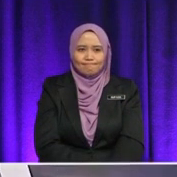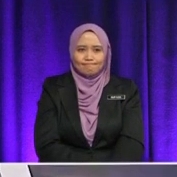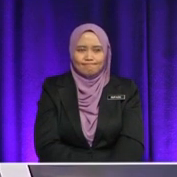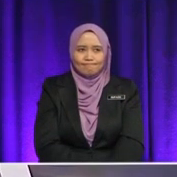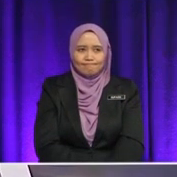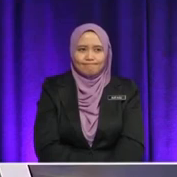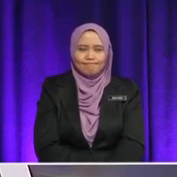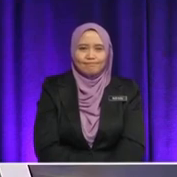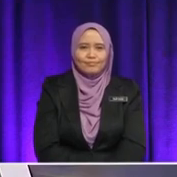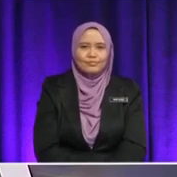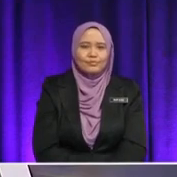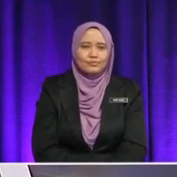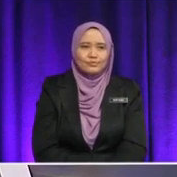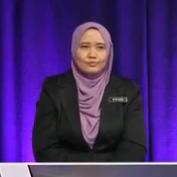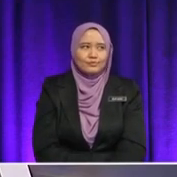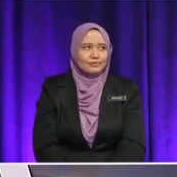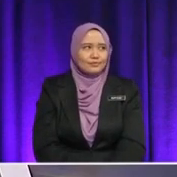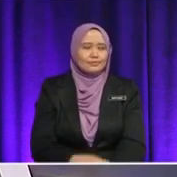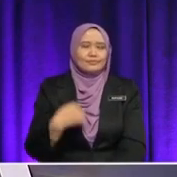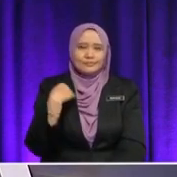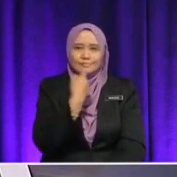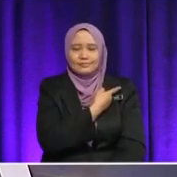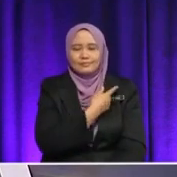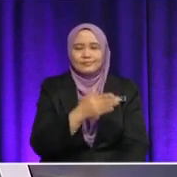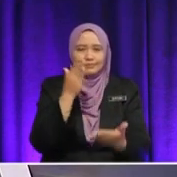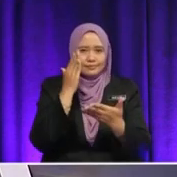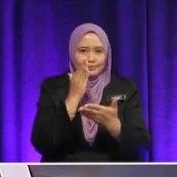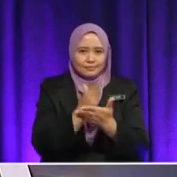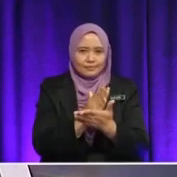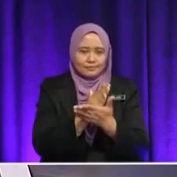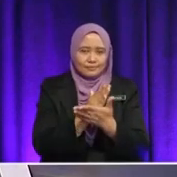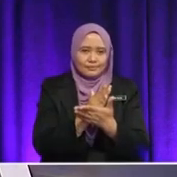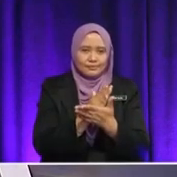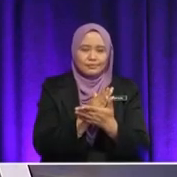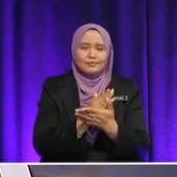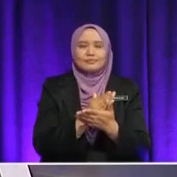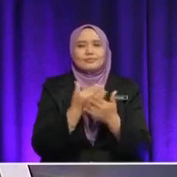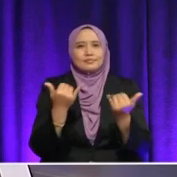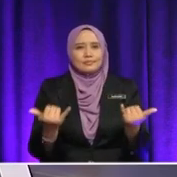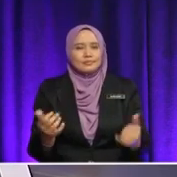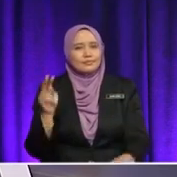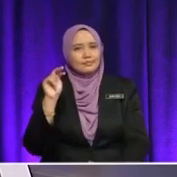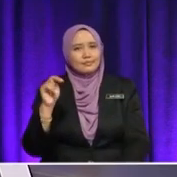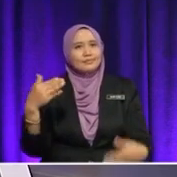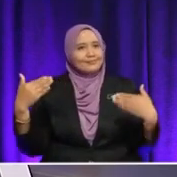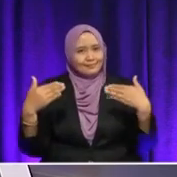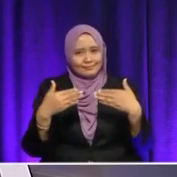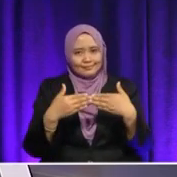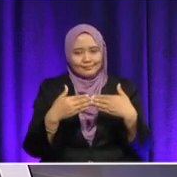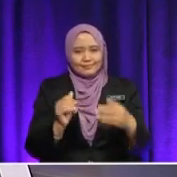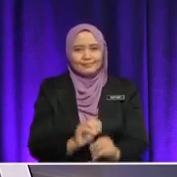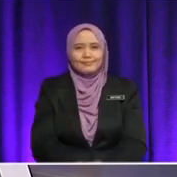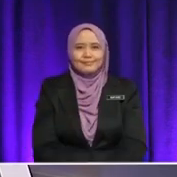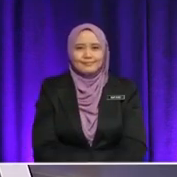Oray jadi kita sambung lagi tapi kita nggak berhenti rehat Sekali lagi anda semua jangkauan selepas ini dalam